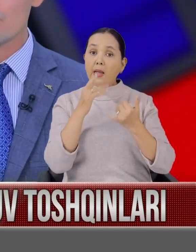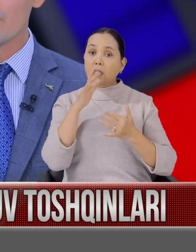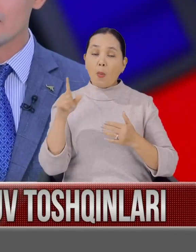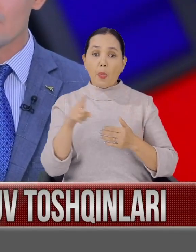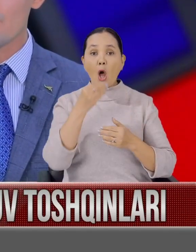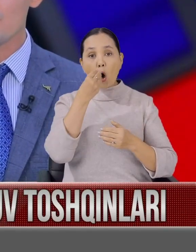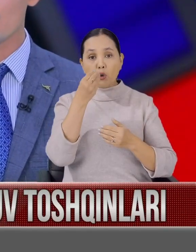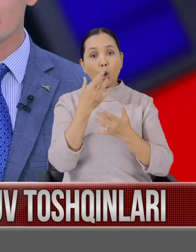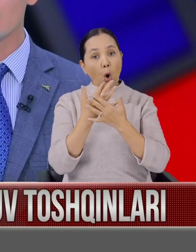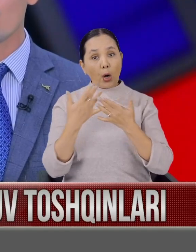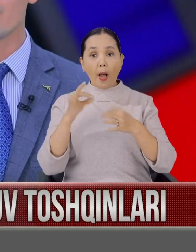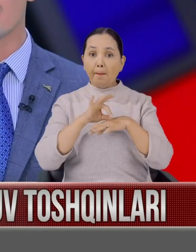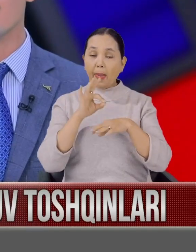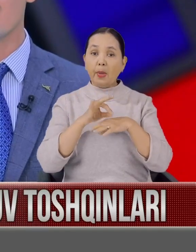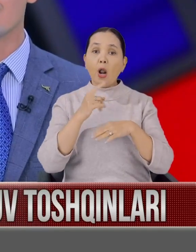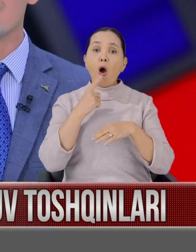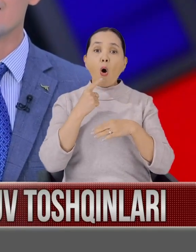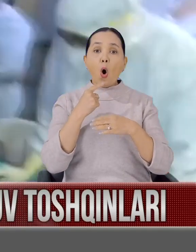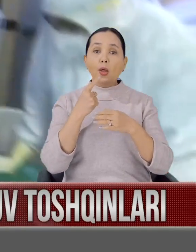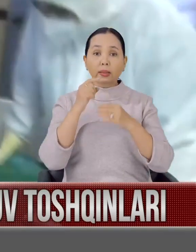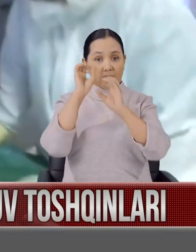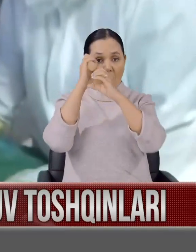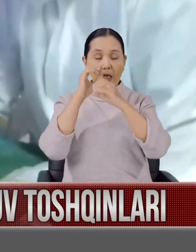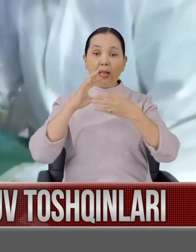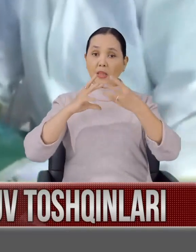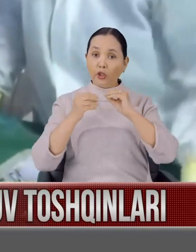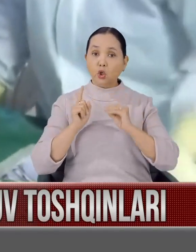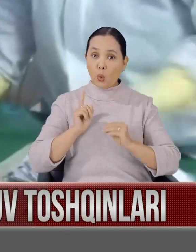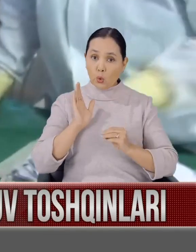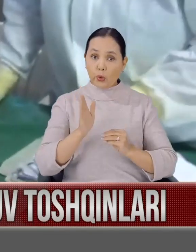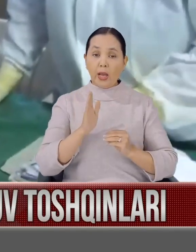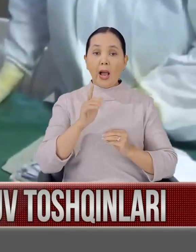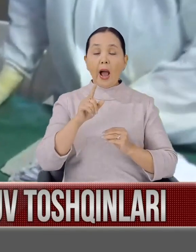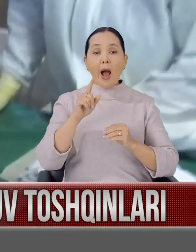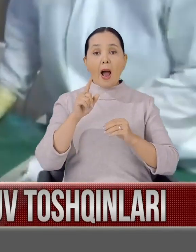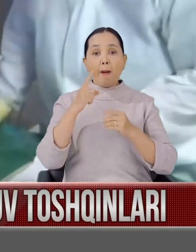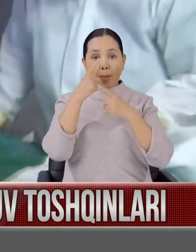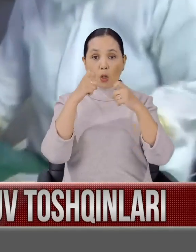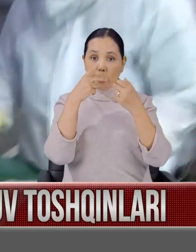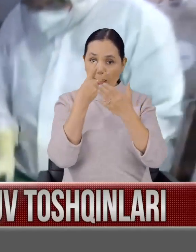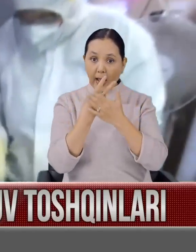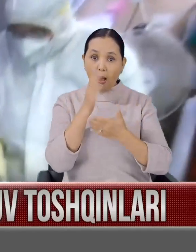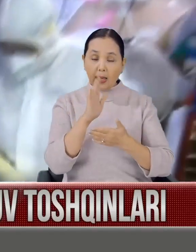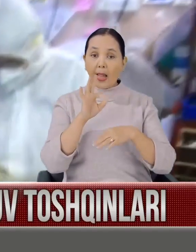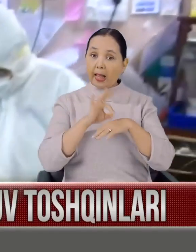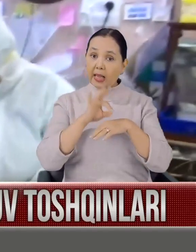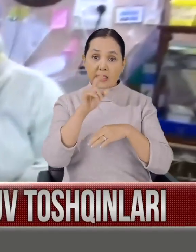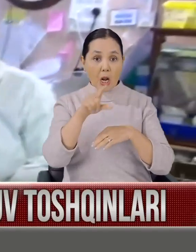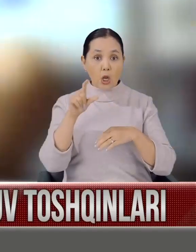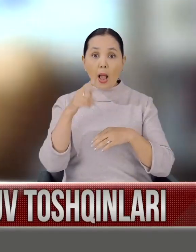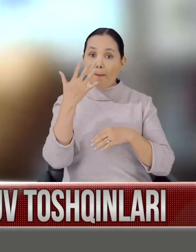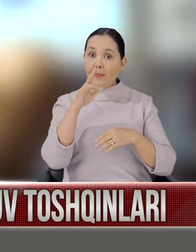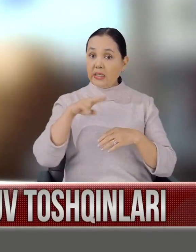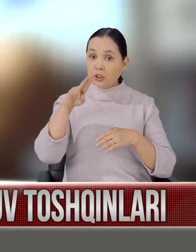paytda oziq-ovqatlar va bemorlarning qon tahlillarining natijasi kutilmoqda. The Times of India ma'lumotlariga qaraganda kasallanganlar